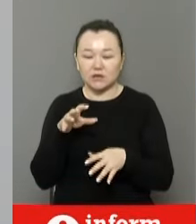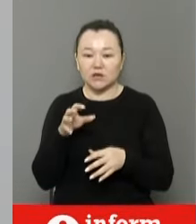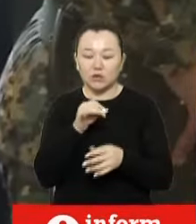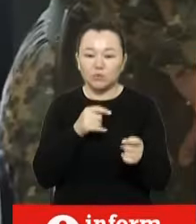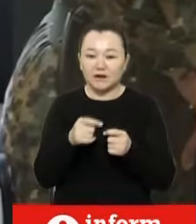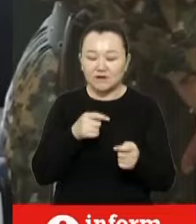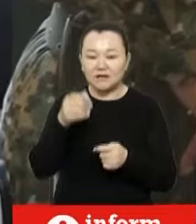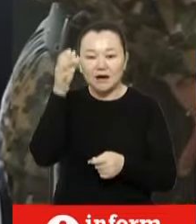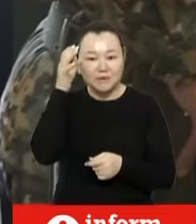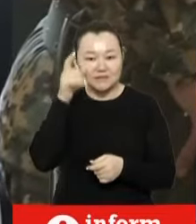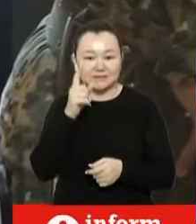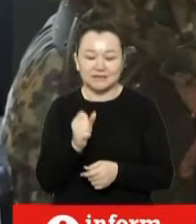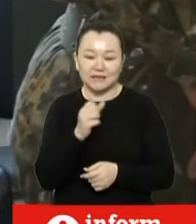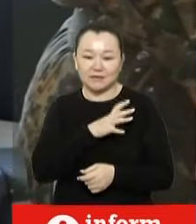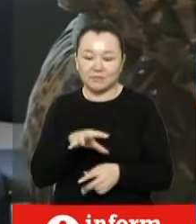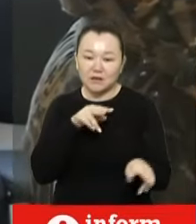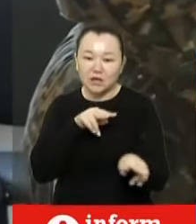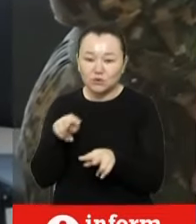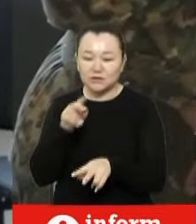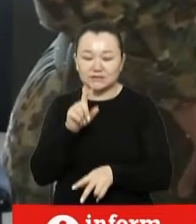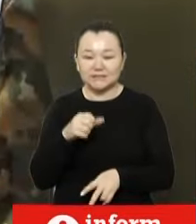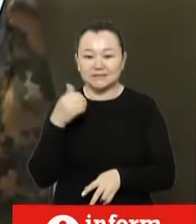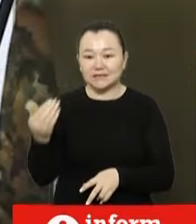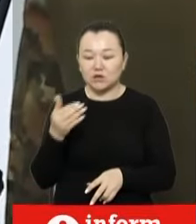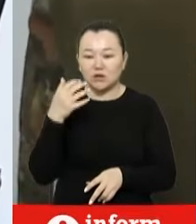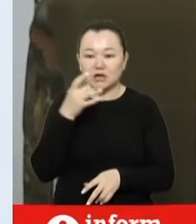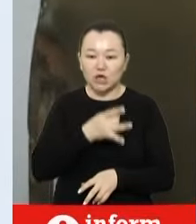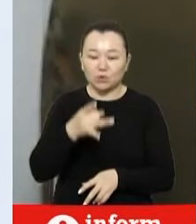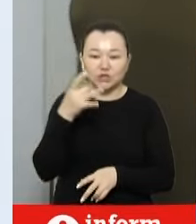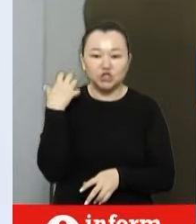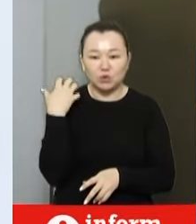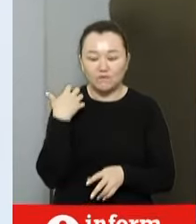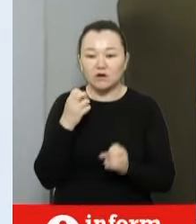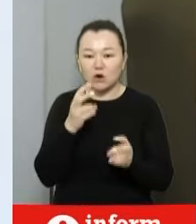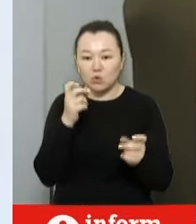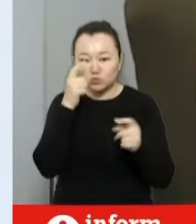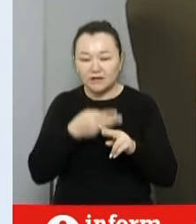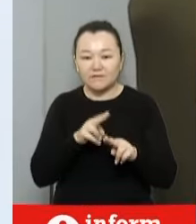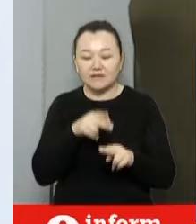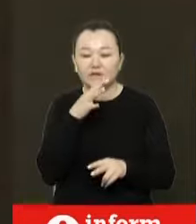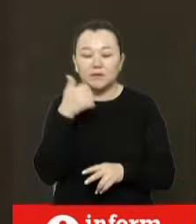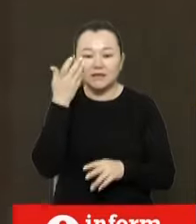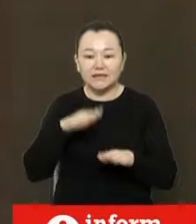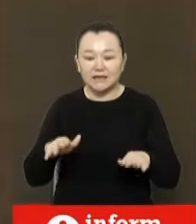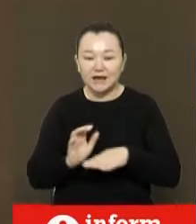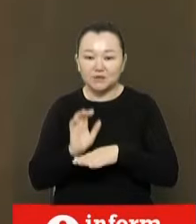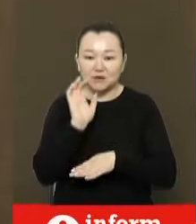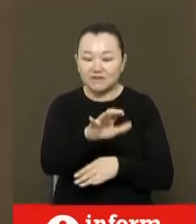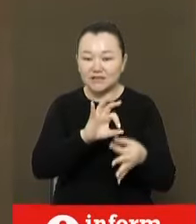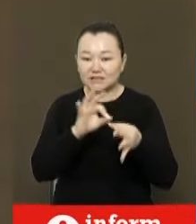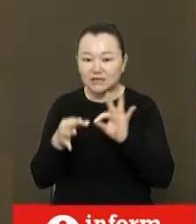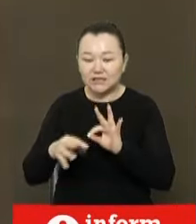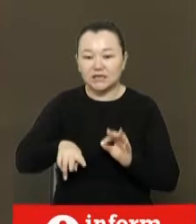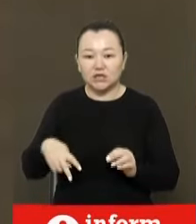образования за то что не было контроля со стороны районных чиновников как выяснилось в то время когда детей отправляли на олимпиаду